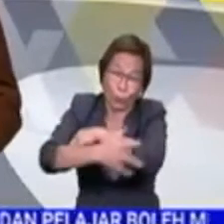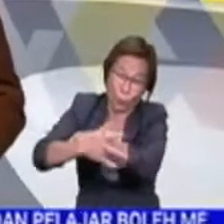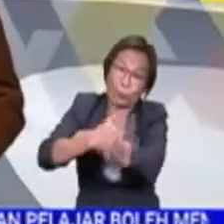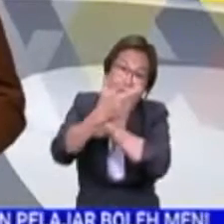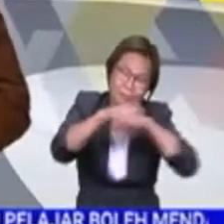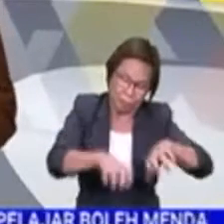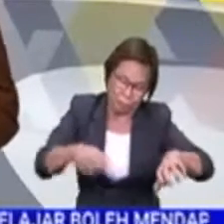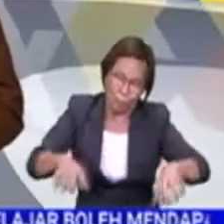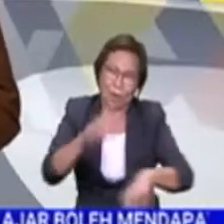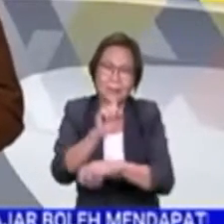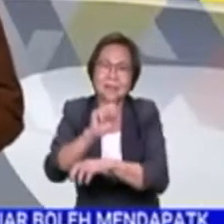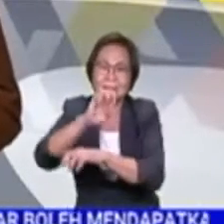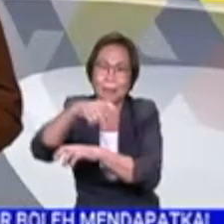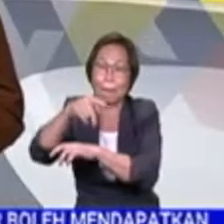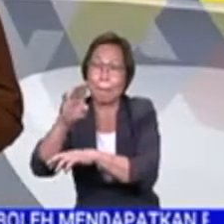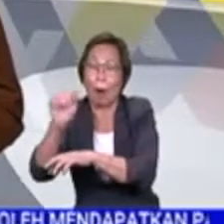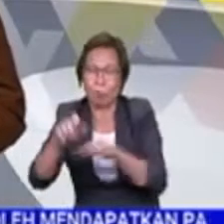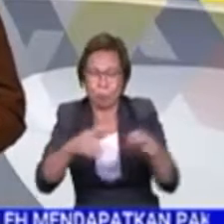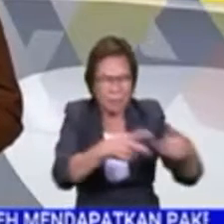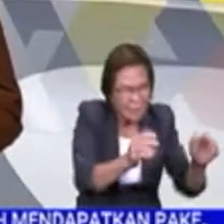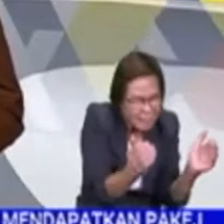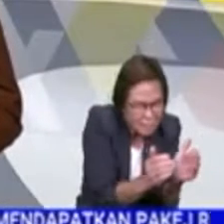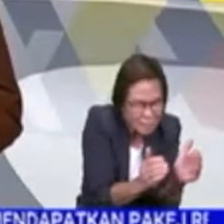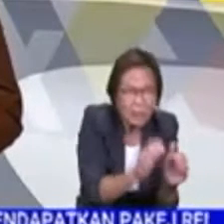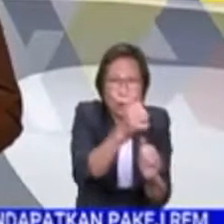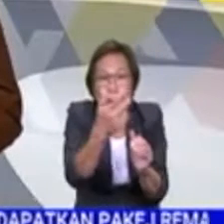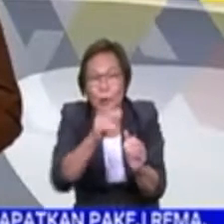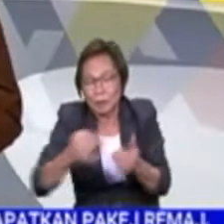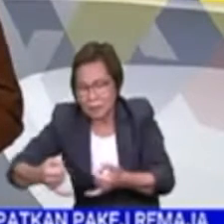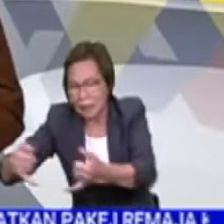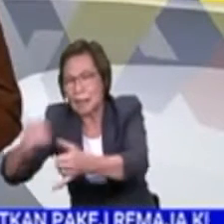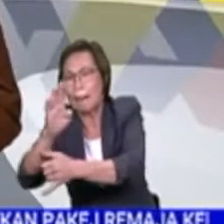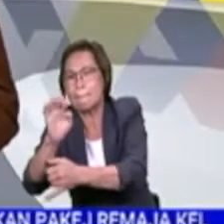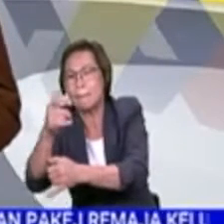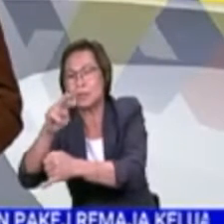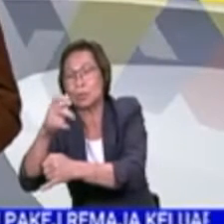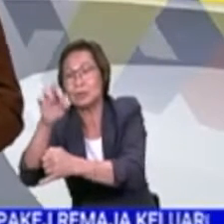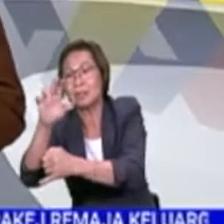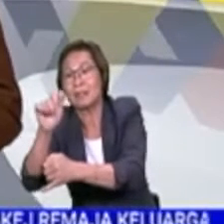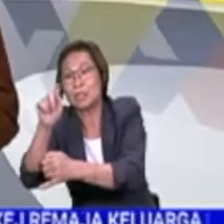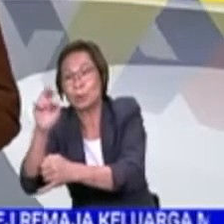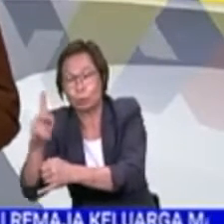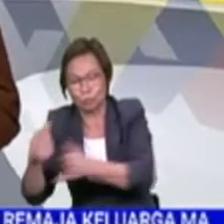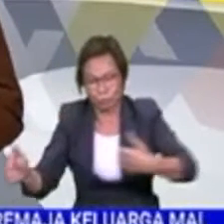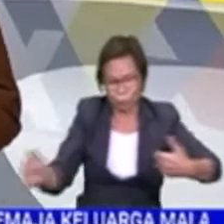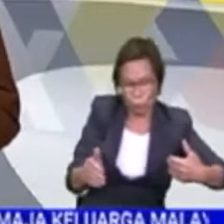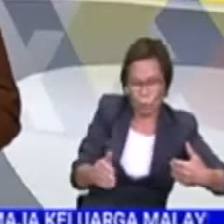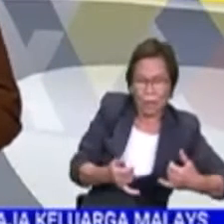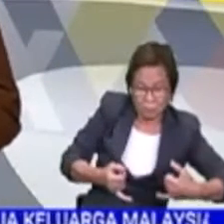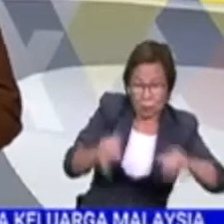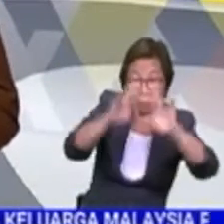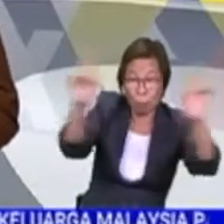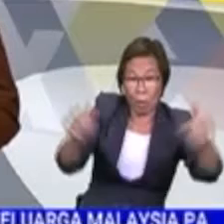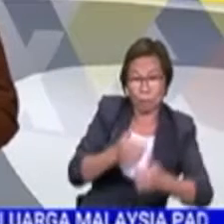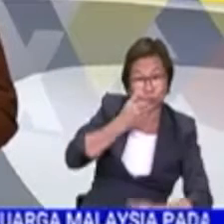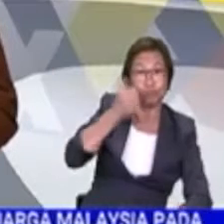Saudara, Sepauh merupakan sebuah pekan kecil yang terletak 10 km dari Jalan Betong Seratok. Walaupun mempunyai hubungan jalan raya yang